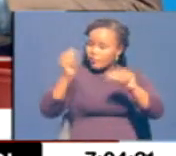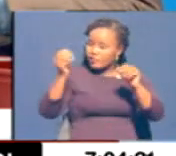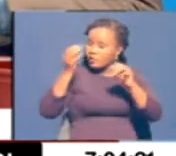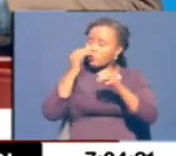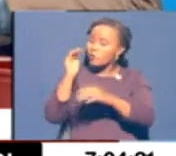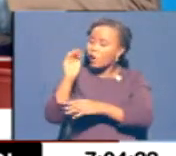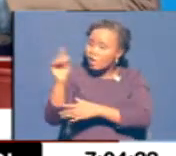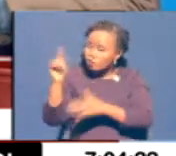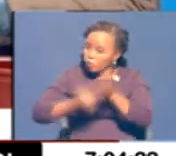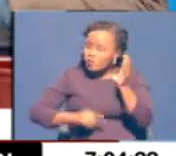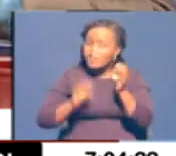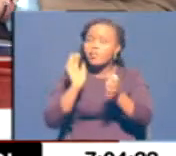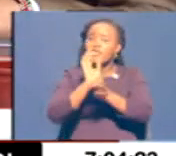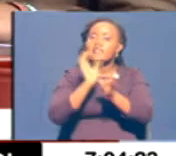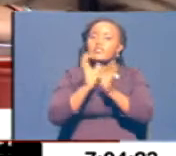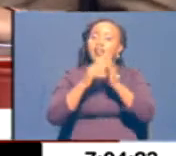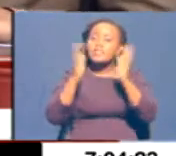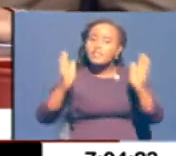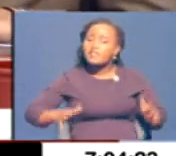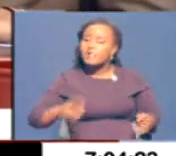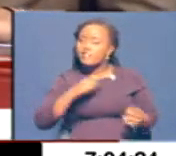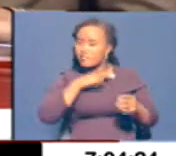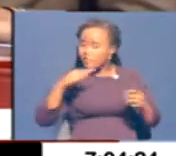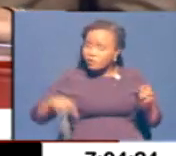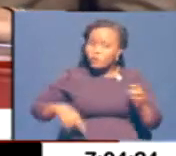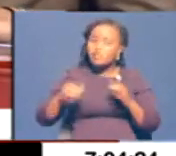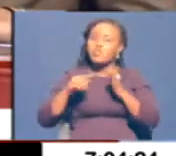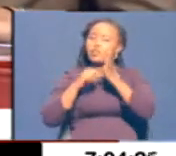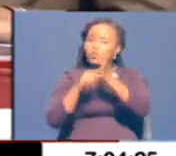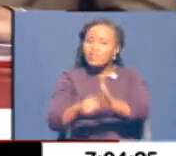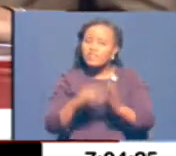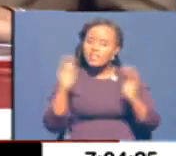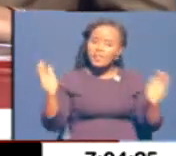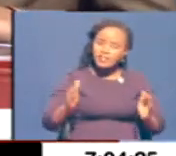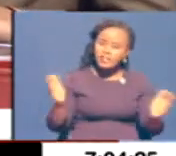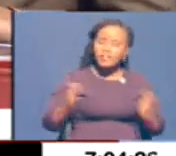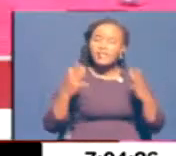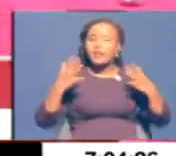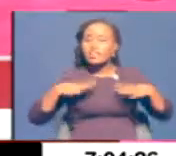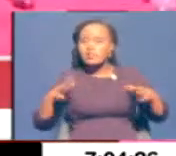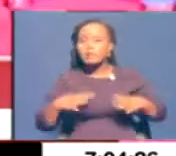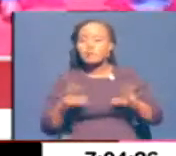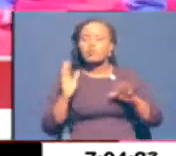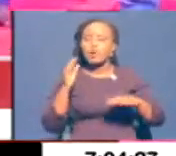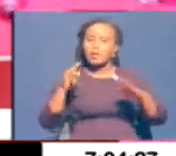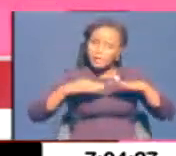mstari wa mbele katika kuwahimiza Wakenya wapokee chanjo hiyo muhimu.